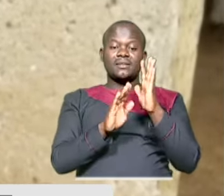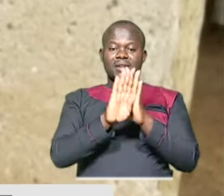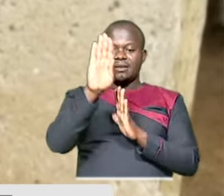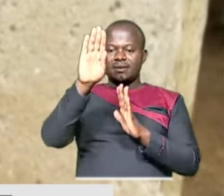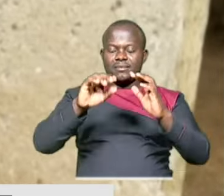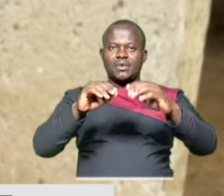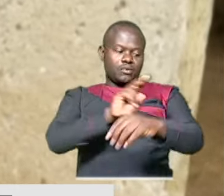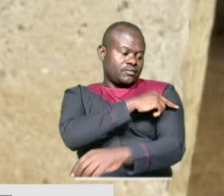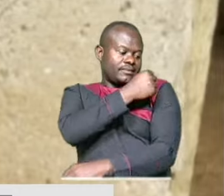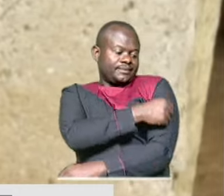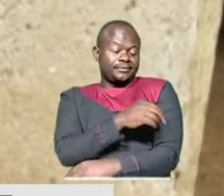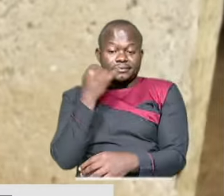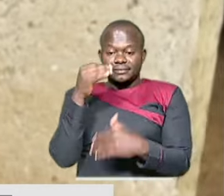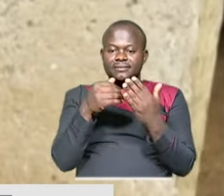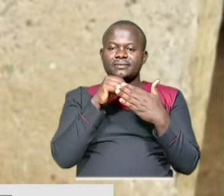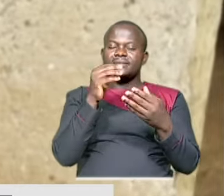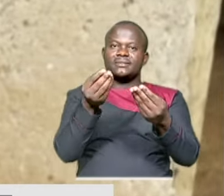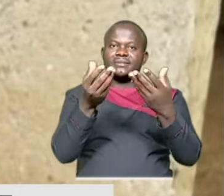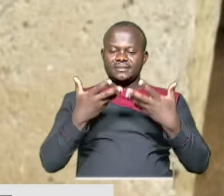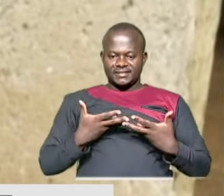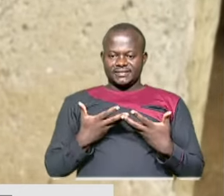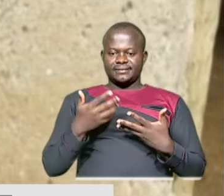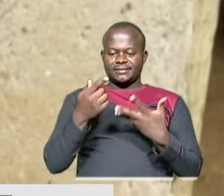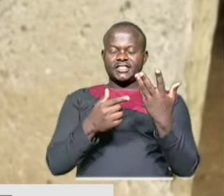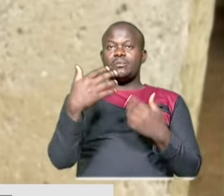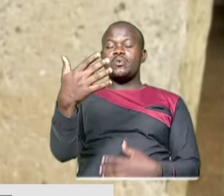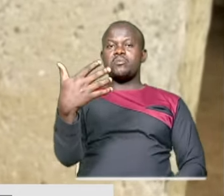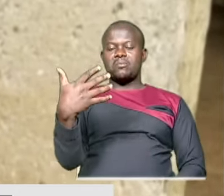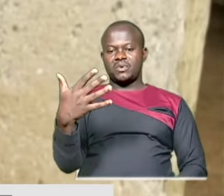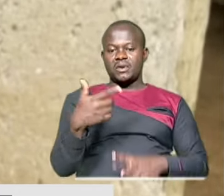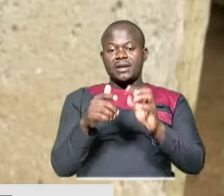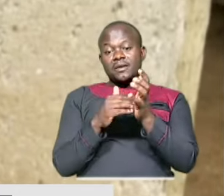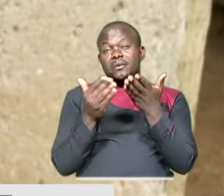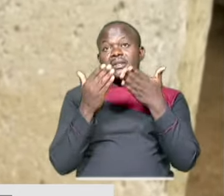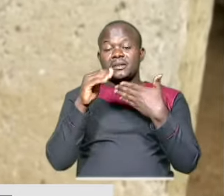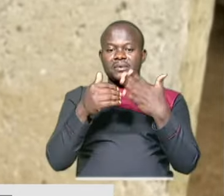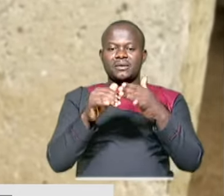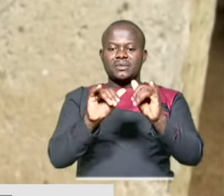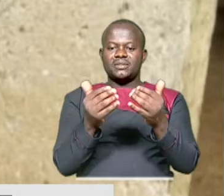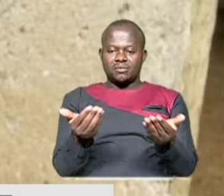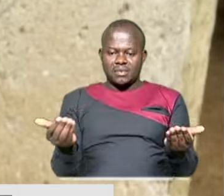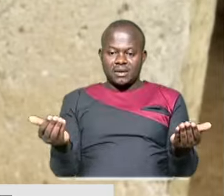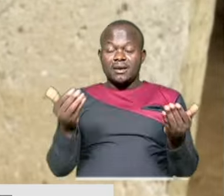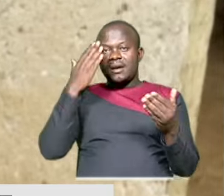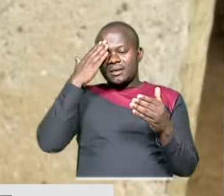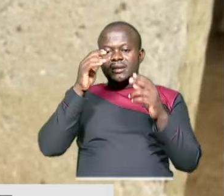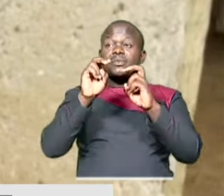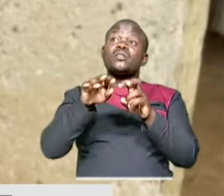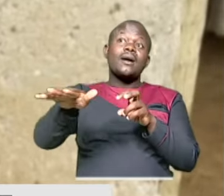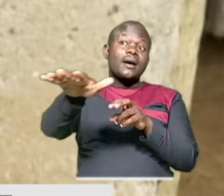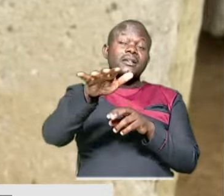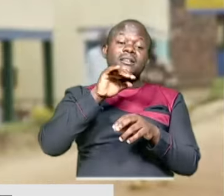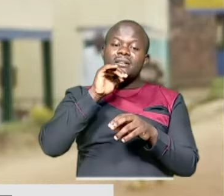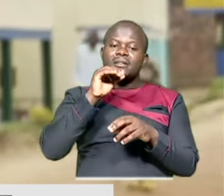y'ibitaro nuko bataduhaye n'ibyo bipapuro nibura ngo ninsiga umwana ngo azamenye ati hariya ni